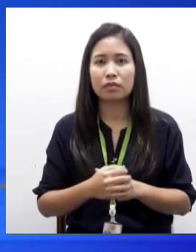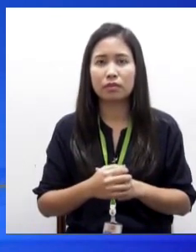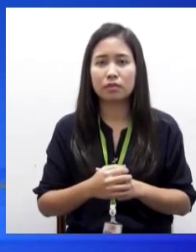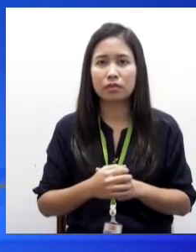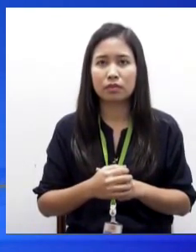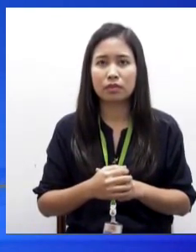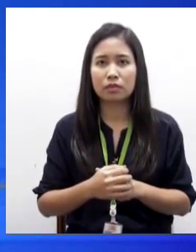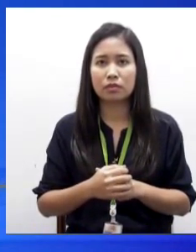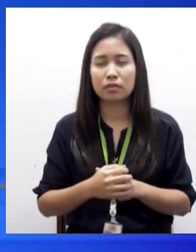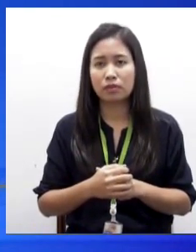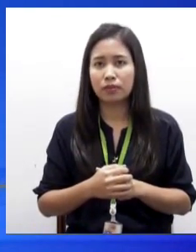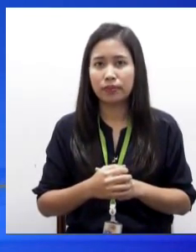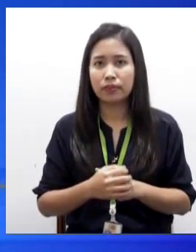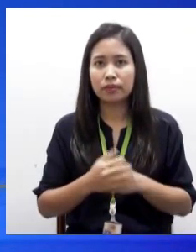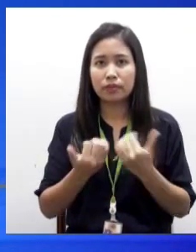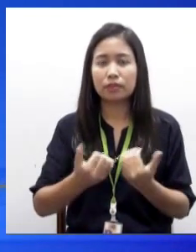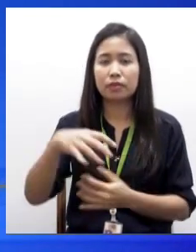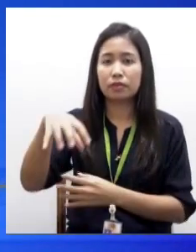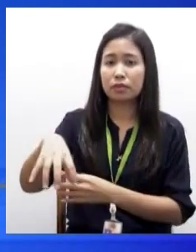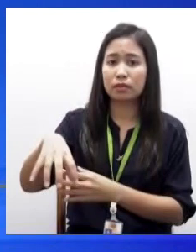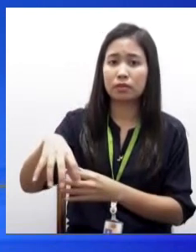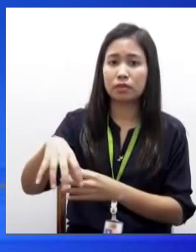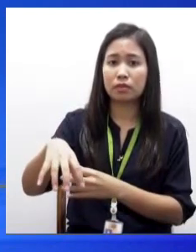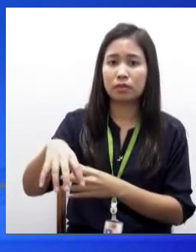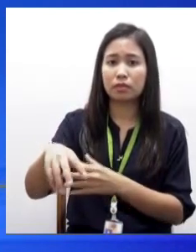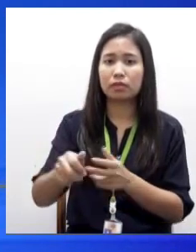นะครับเหมือนกับอ่าท่านโฆษกนะครับในส่วนของ0นะครับบริหารสถานการณ์โควิชหรือศปภนะครับได้บอกว่าวันนี้เราต้องยุคกาดสูงไหมครับ